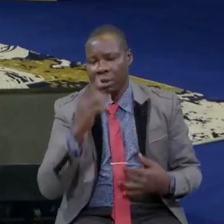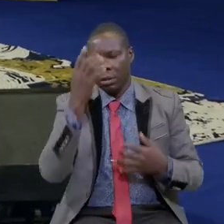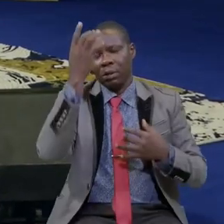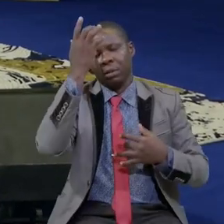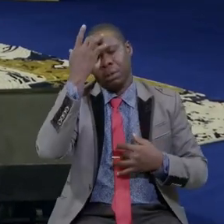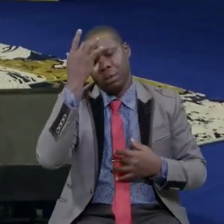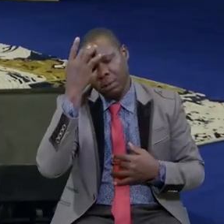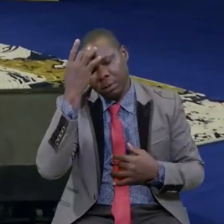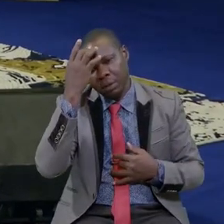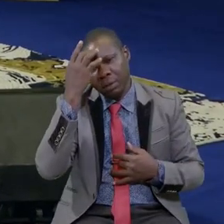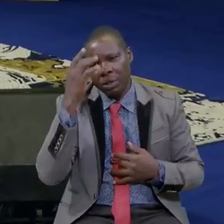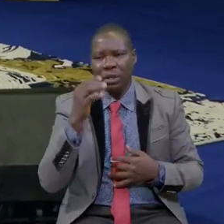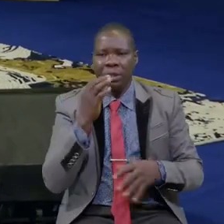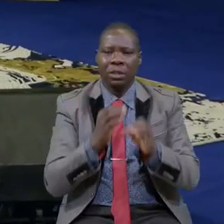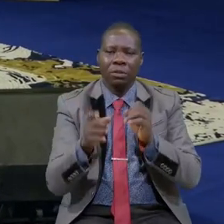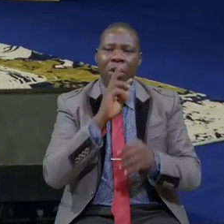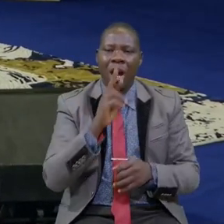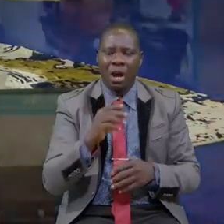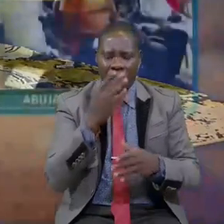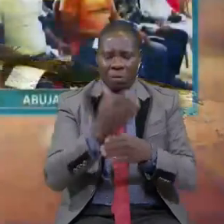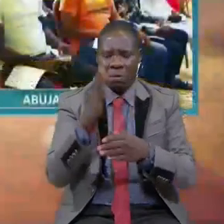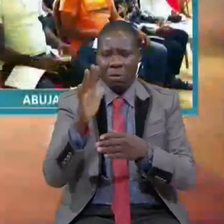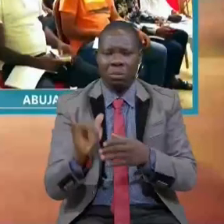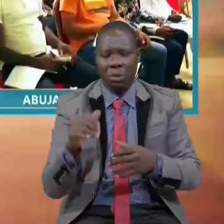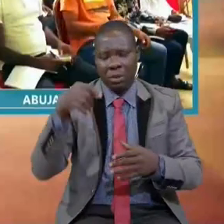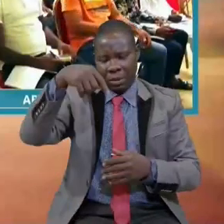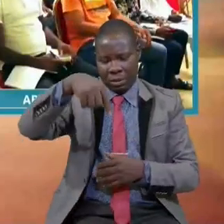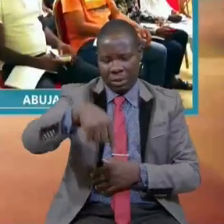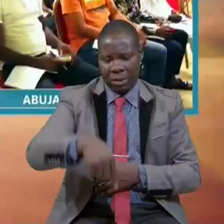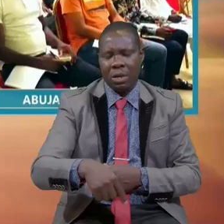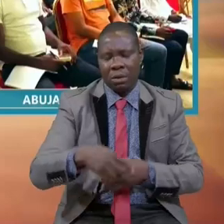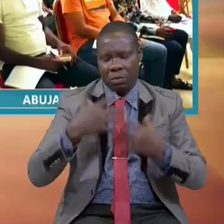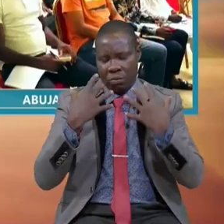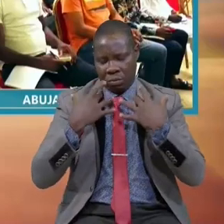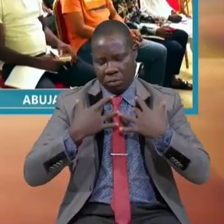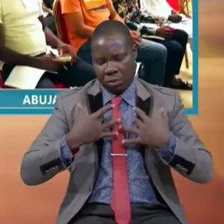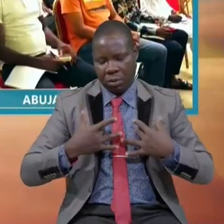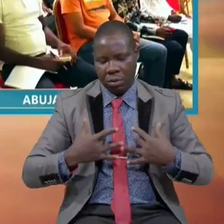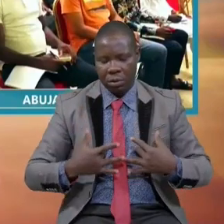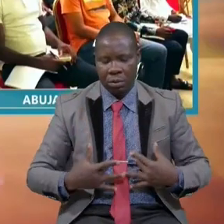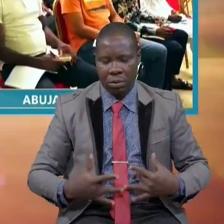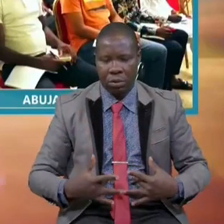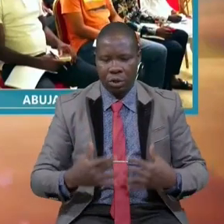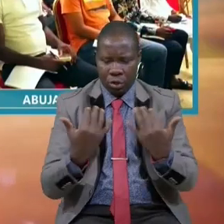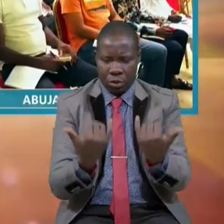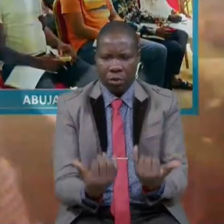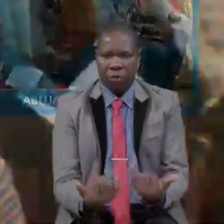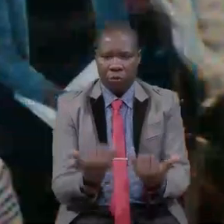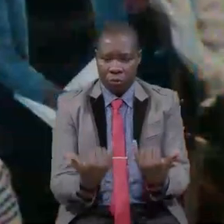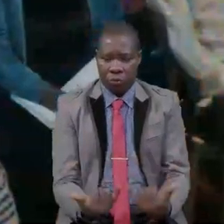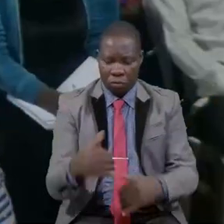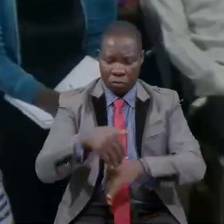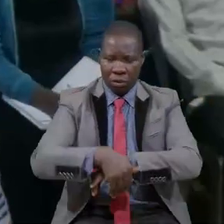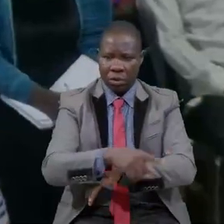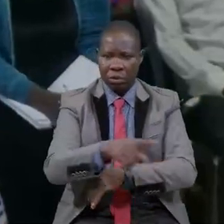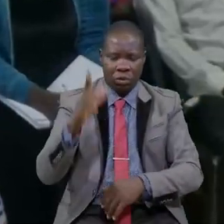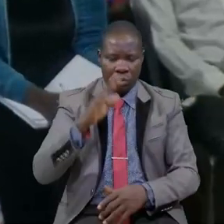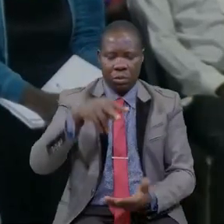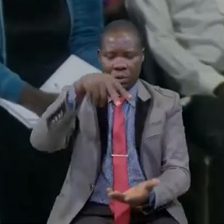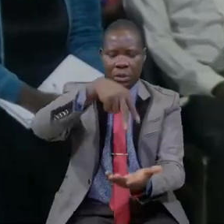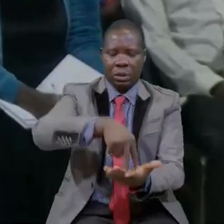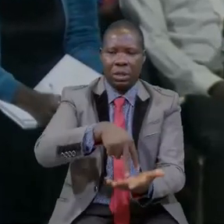malade. Tu es complètement par terre. Ce soir, tu vas te lever. Parce